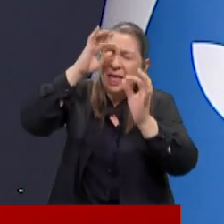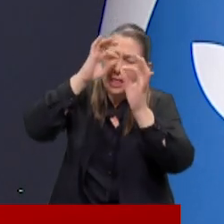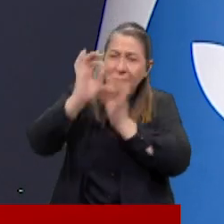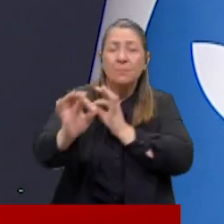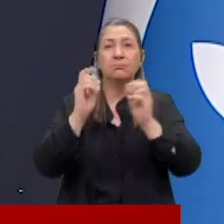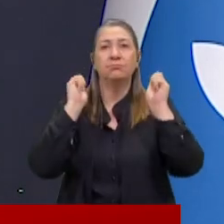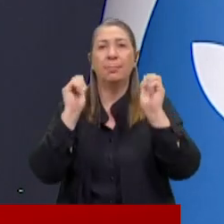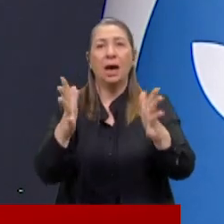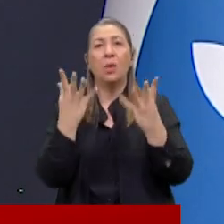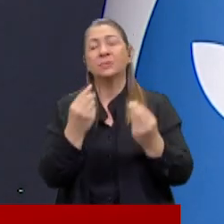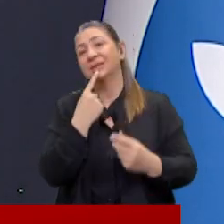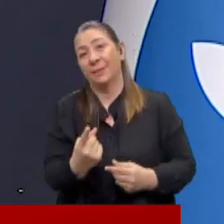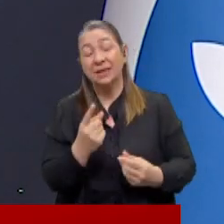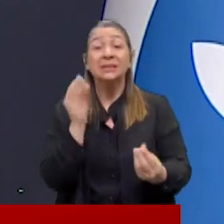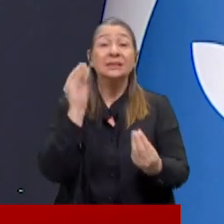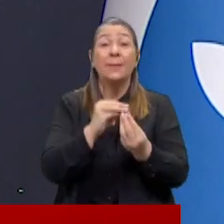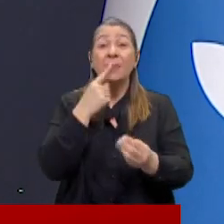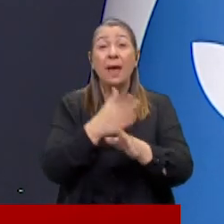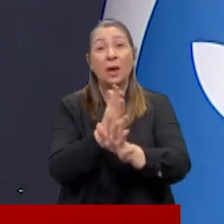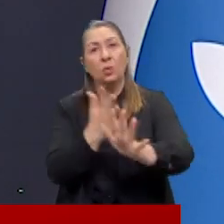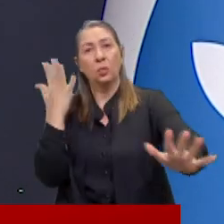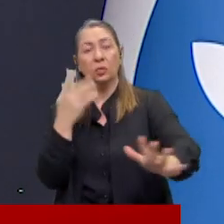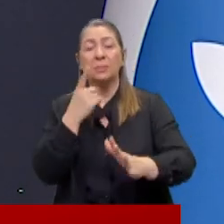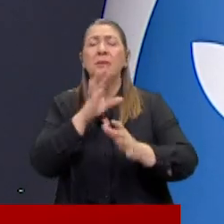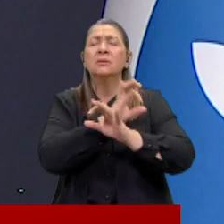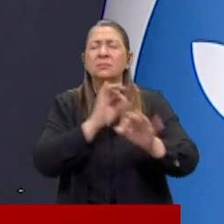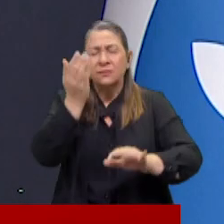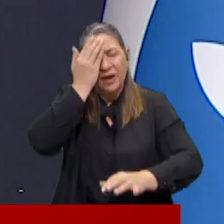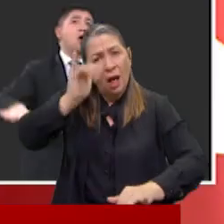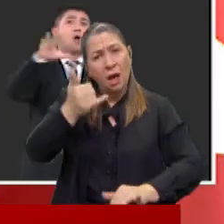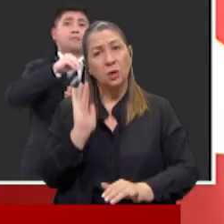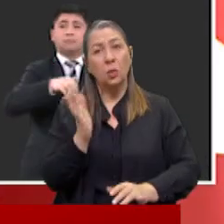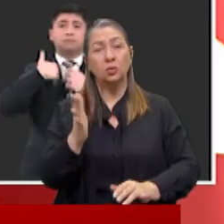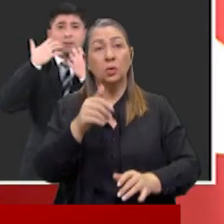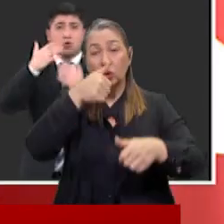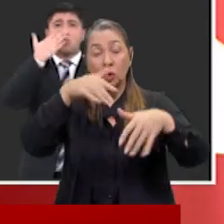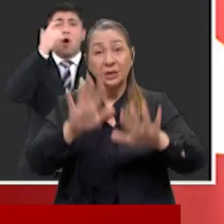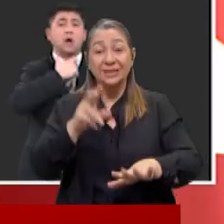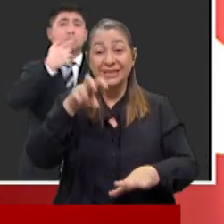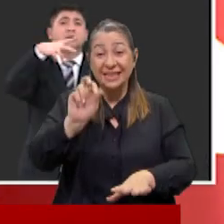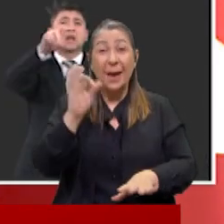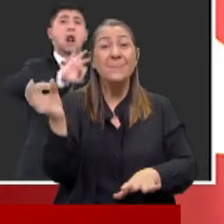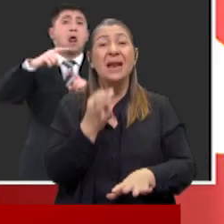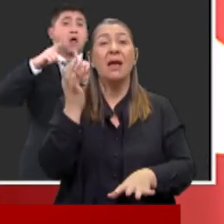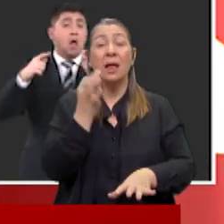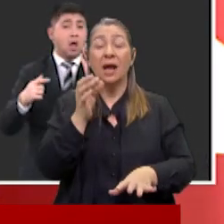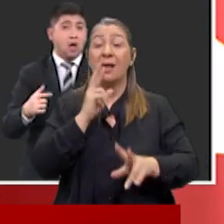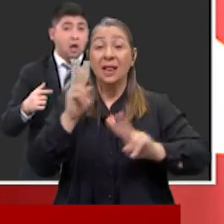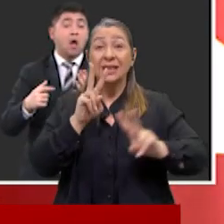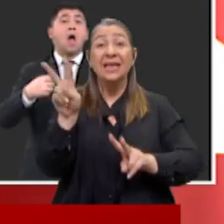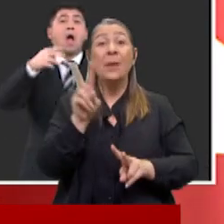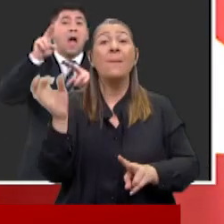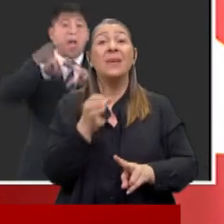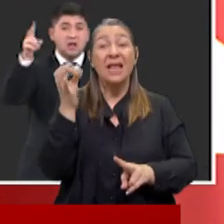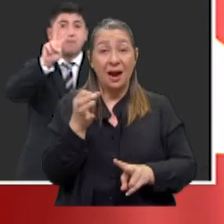şeyin pahalanması demek. Zam demek ekmek kuyruğu demek. Tam gaz yoksulluğa sürükleniyoruz. Doğalgazda 80 milyar liralık, elektrikte